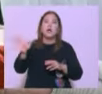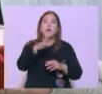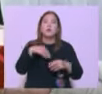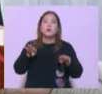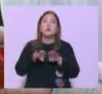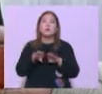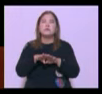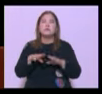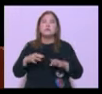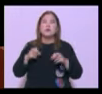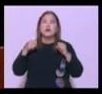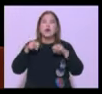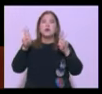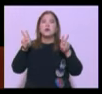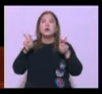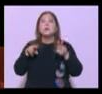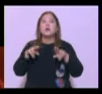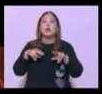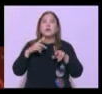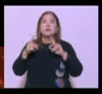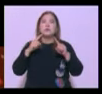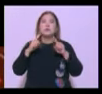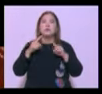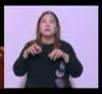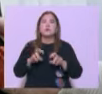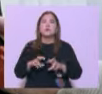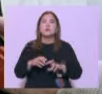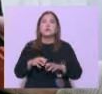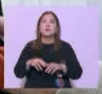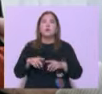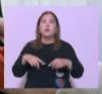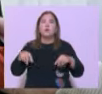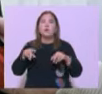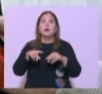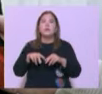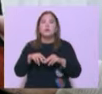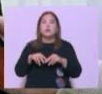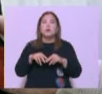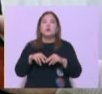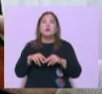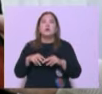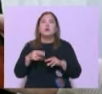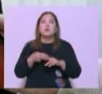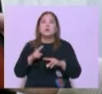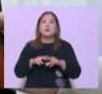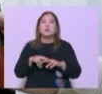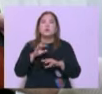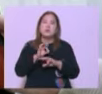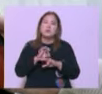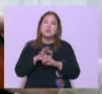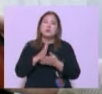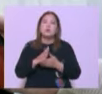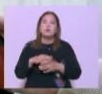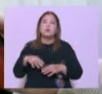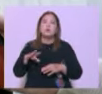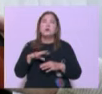көпшілік тыңдау өткізіп отырмыз. Қоғамда осындай дертке шалдыққан балалардың барлығы, олар да біздің қоғамымыздың бір